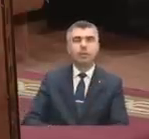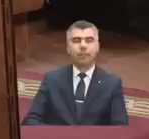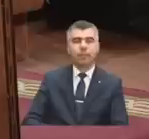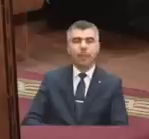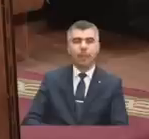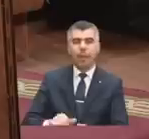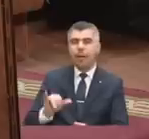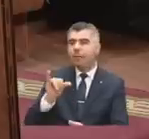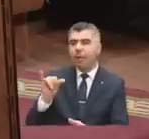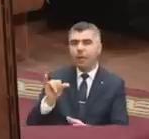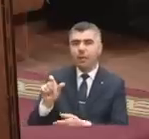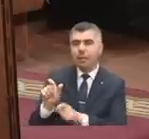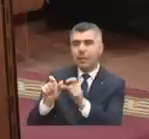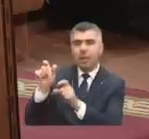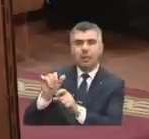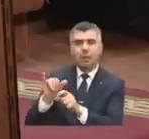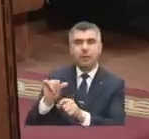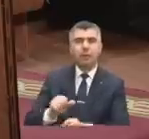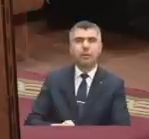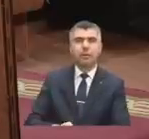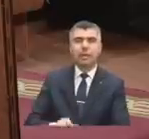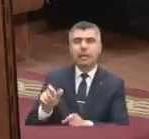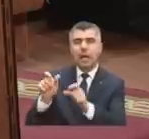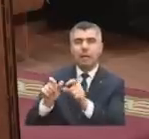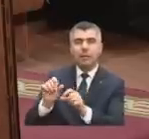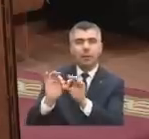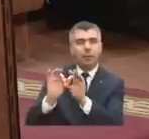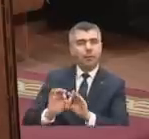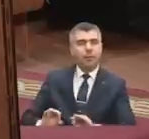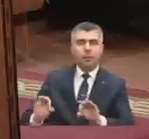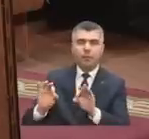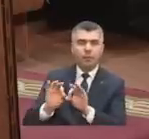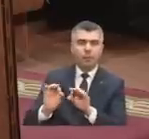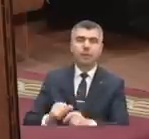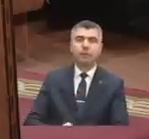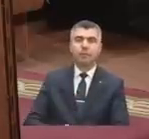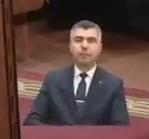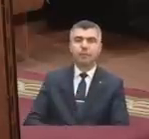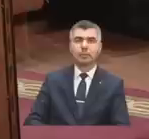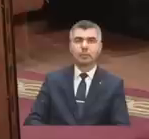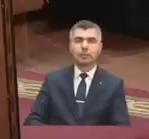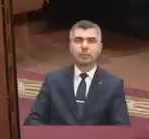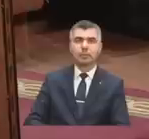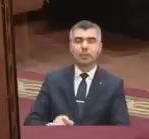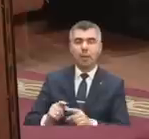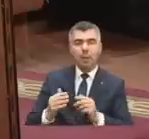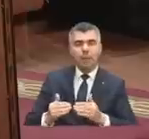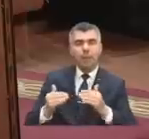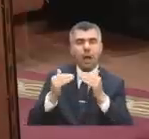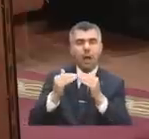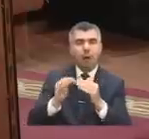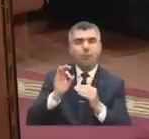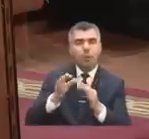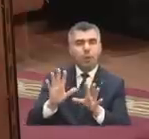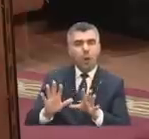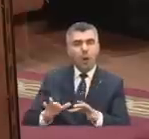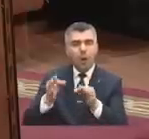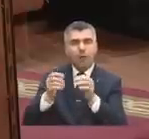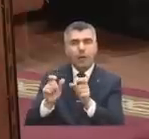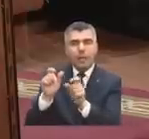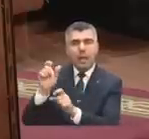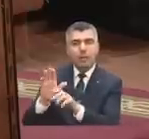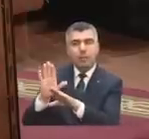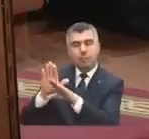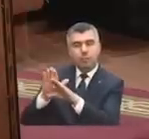فينومه فينوم الناس فين هما متفق معك باش تخدم